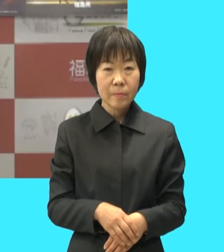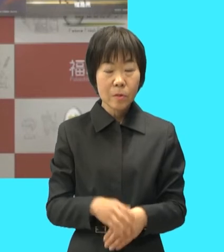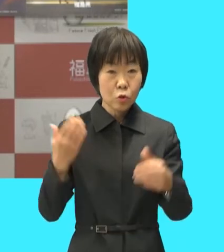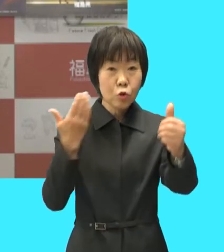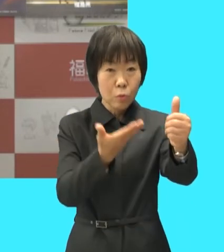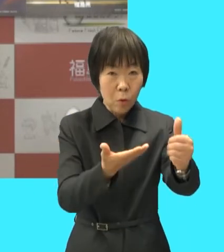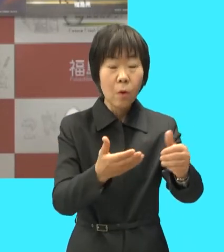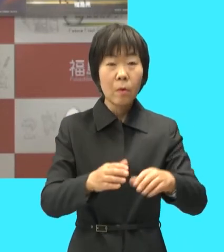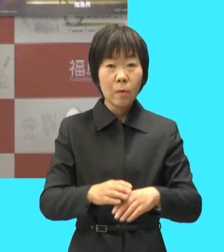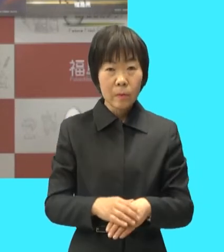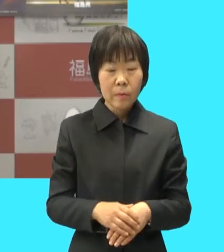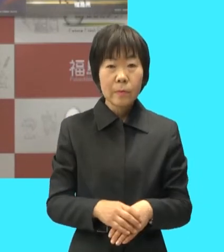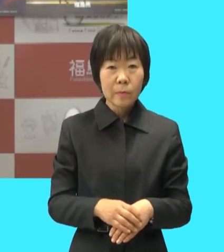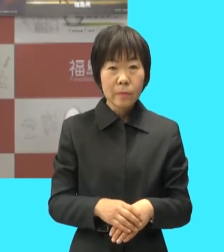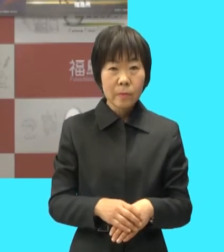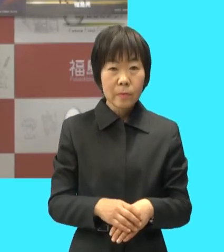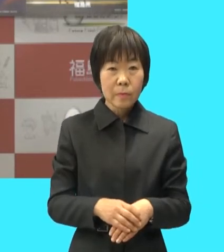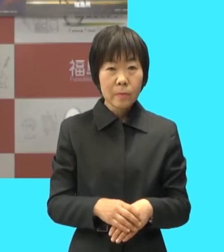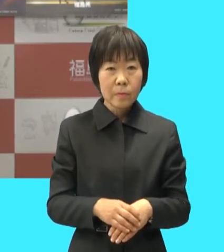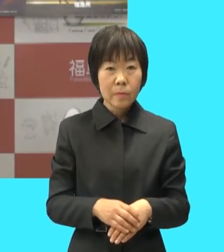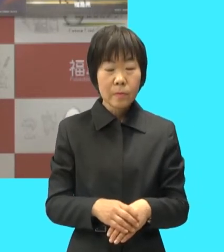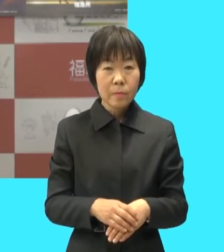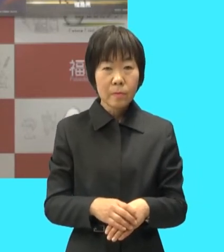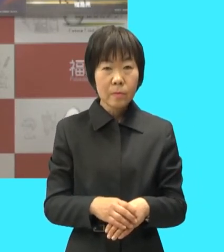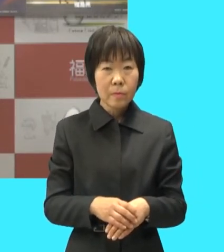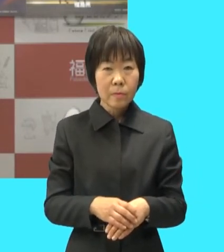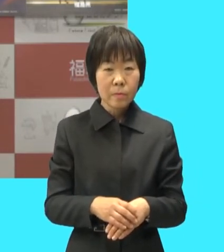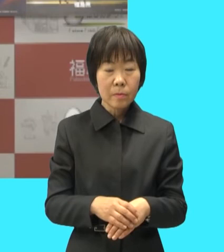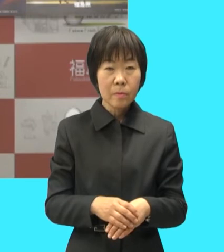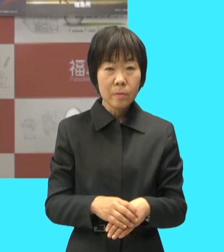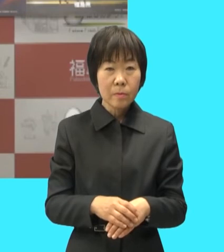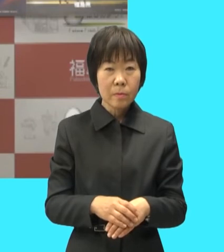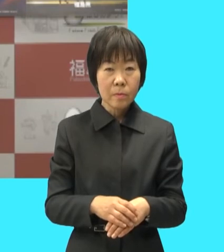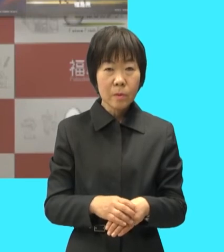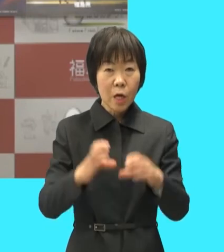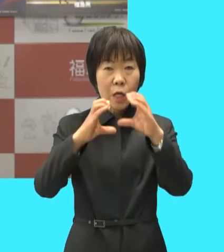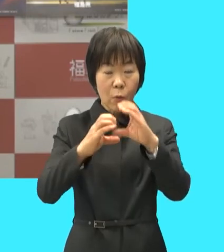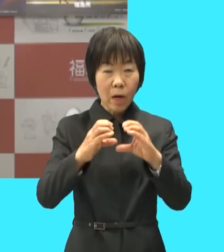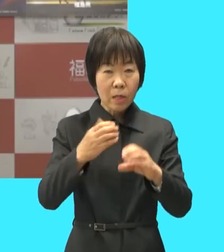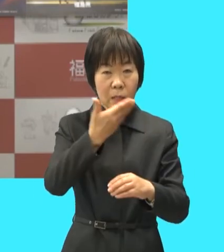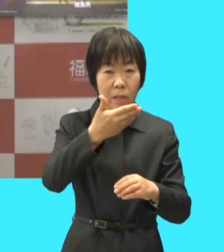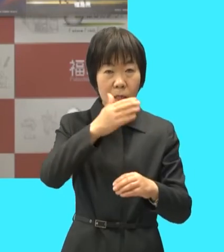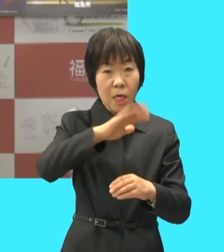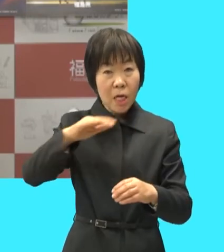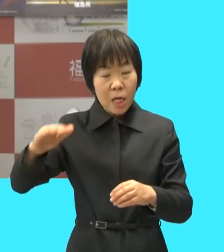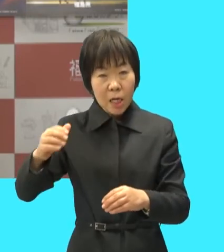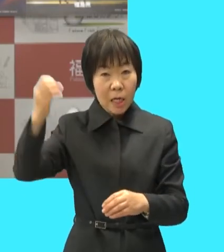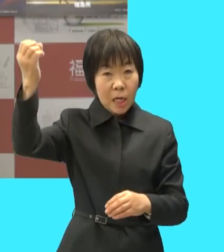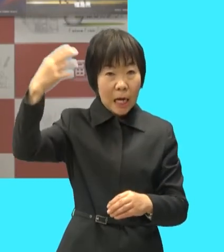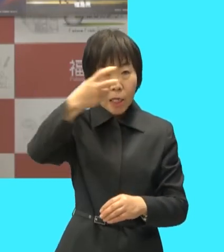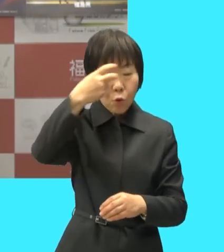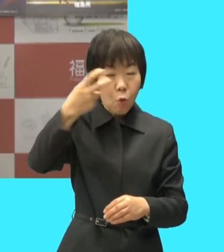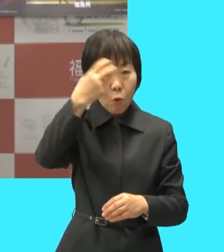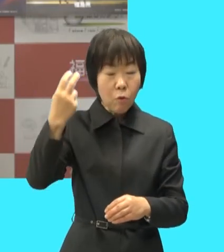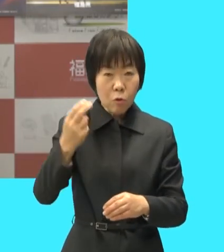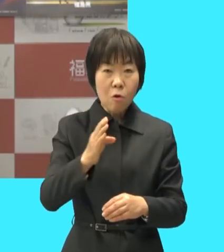朝日新聞の小泉です。おはようございます。 おはようございます。 少し前の問題になるんですけれども、いわき改正のですね、実習船の機関